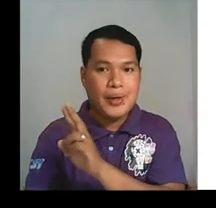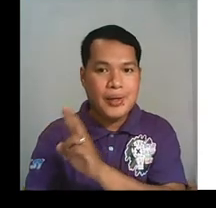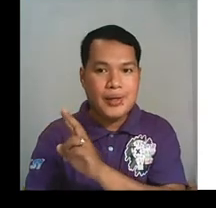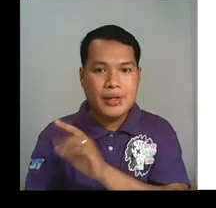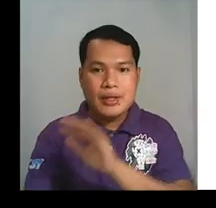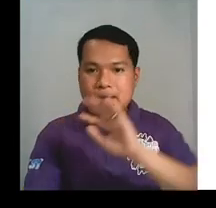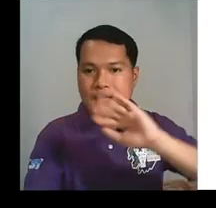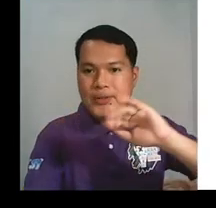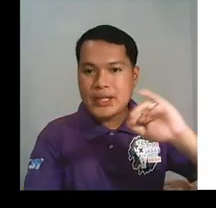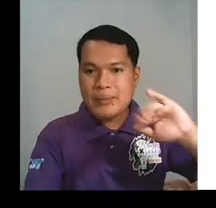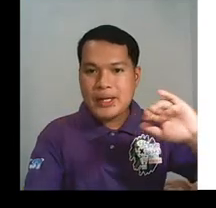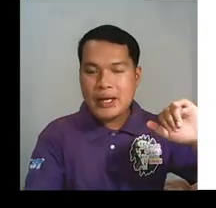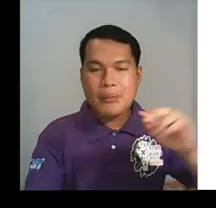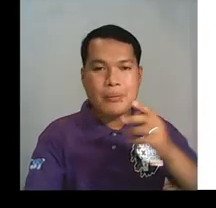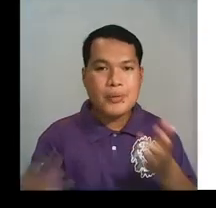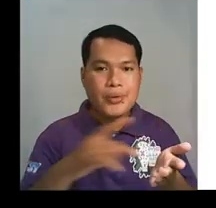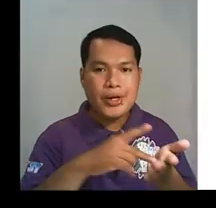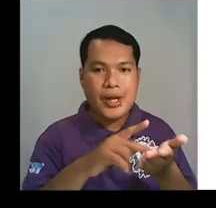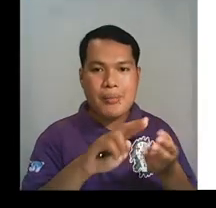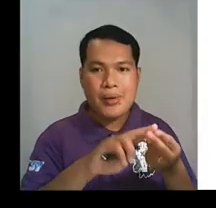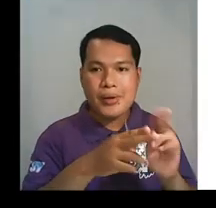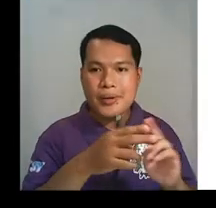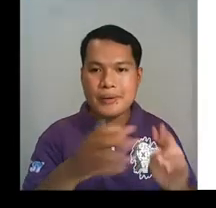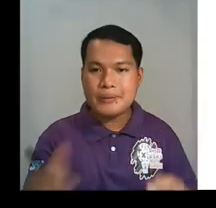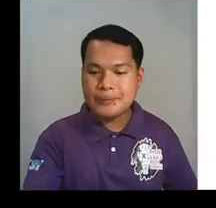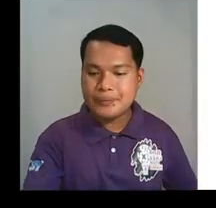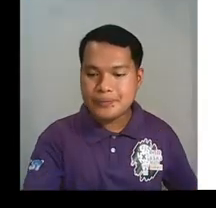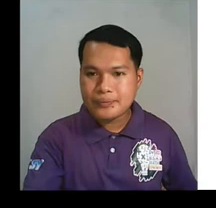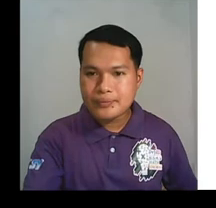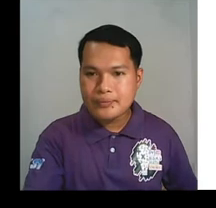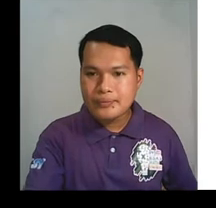variable, dito naman ang pure number.